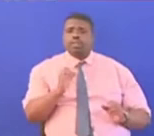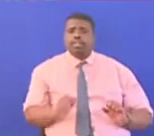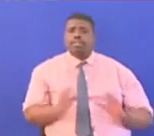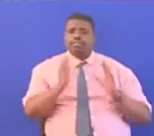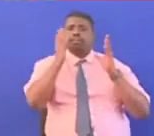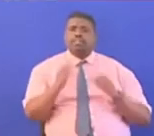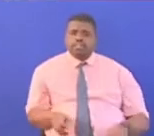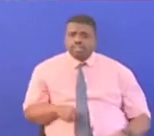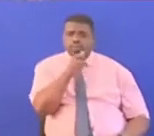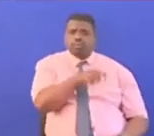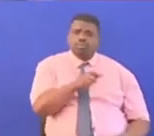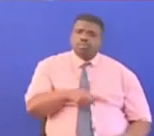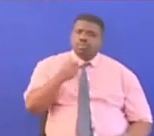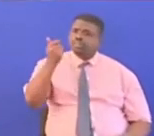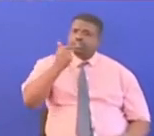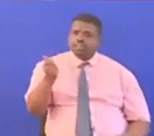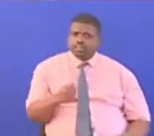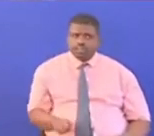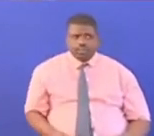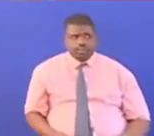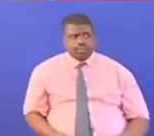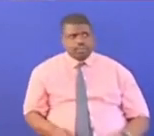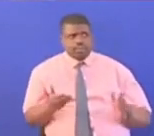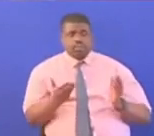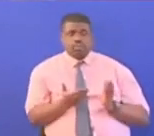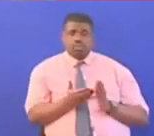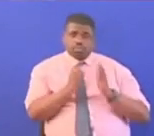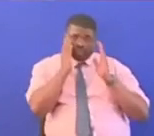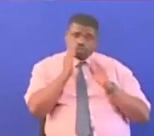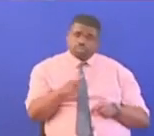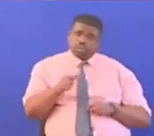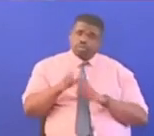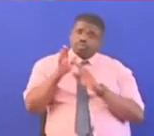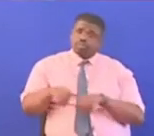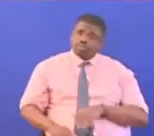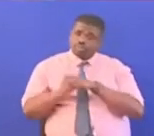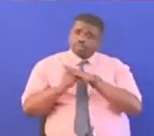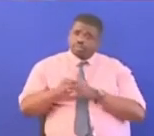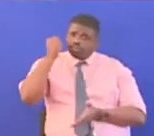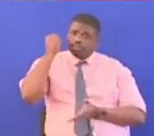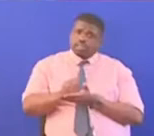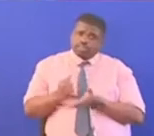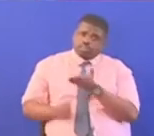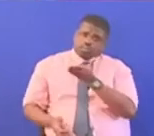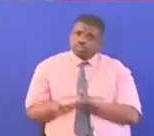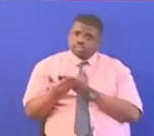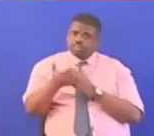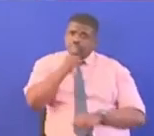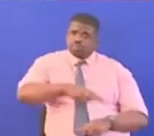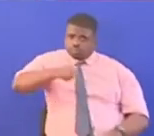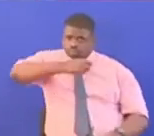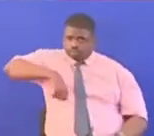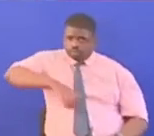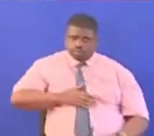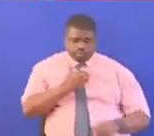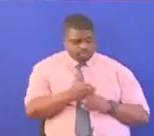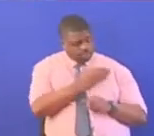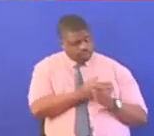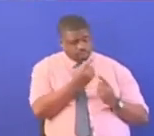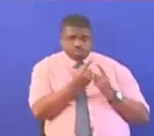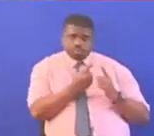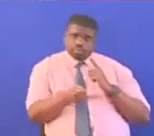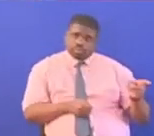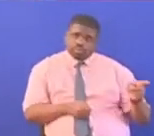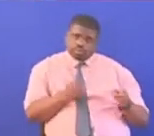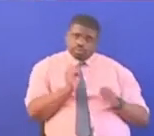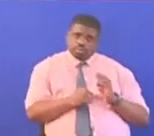wananchi wa nchi wa Tanzania. Niwaombe sana waheshimiwa wa bunge tuunge mkono maazimio haya yakawasaidie watu wetu. Baada ya kusema hayo, Mheshimiwa Spika,